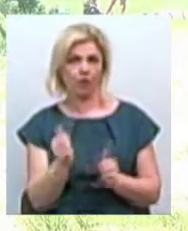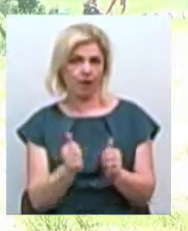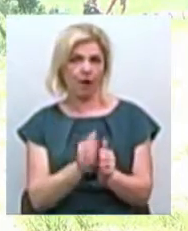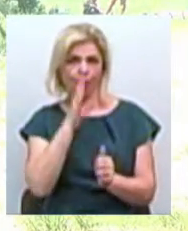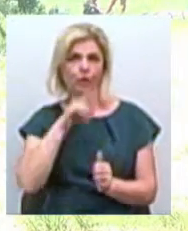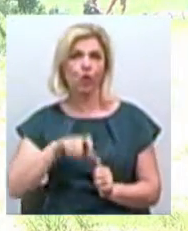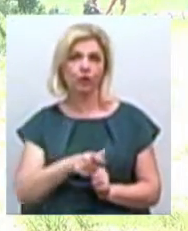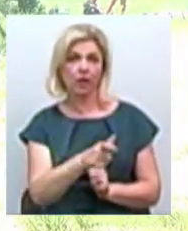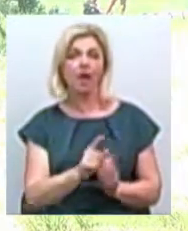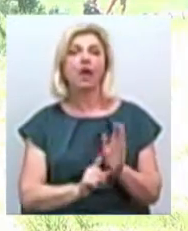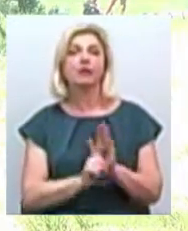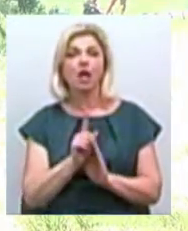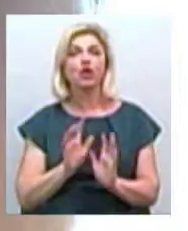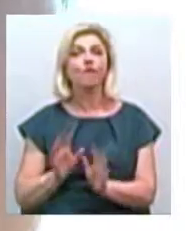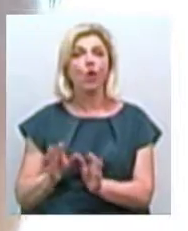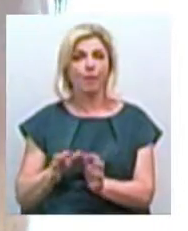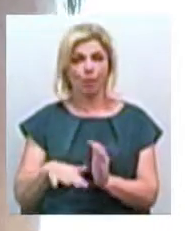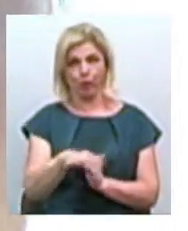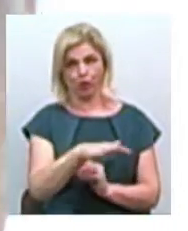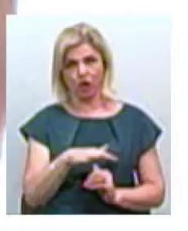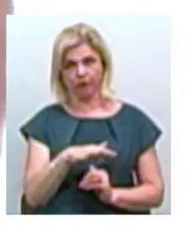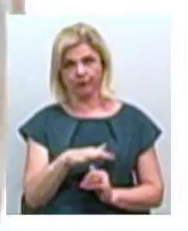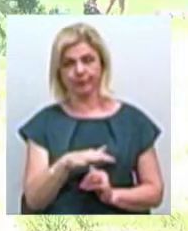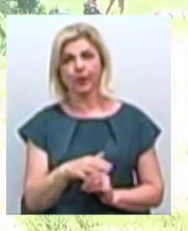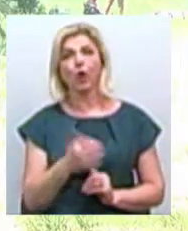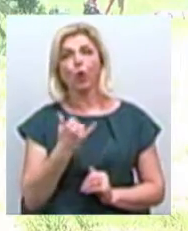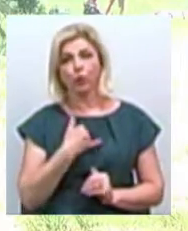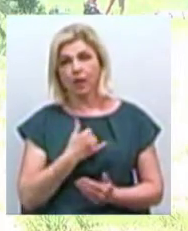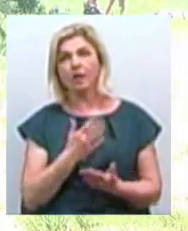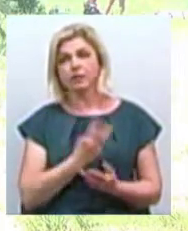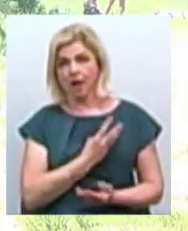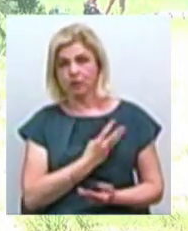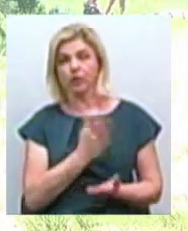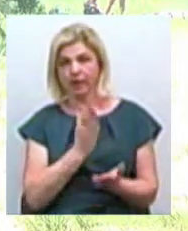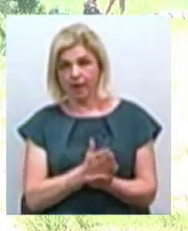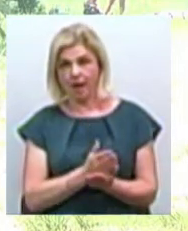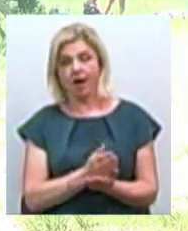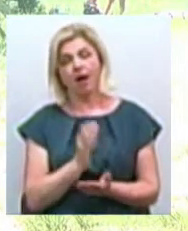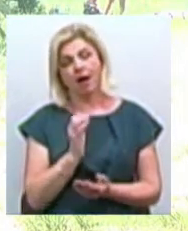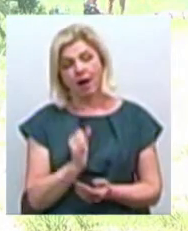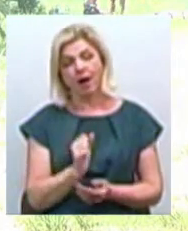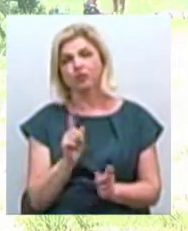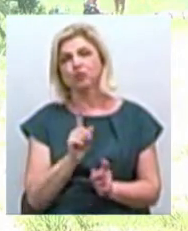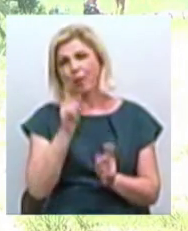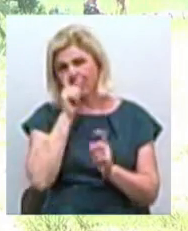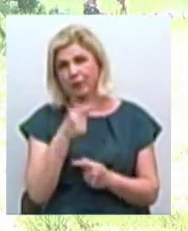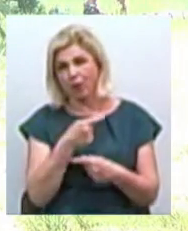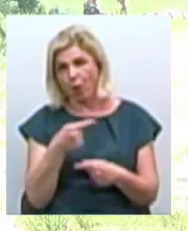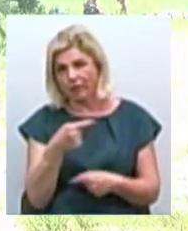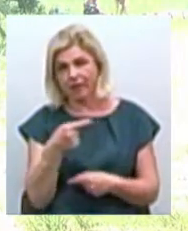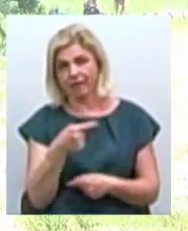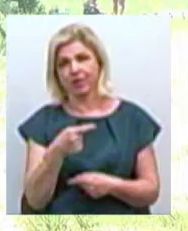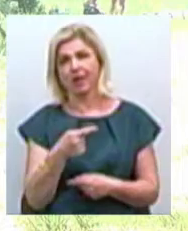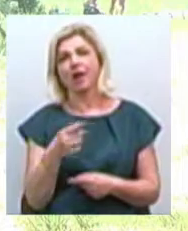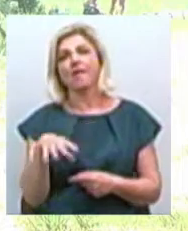Ми розпочали з волейбольної площадки. В настроях є, але от дещо негатив в плані, ну